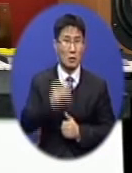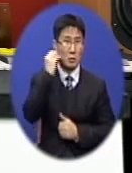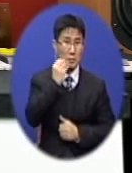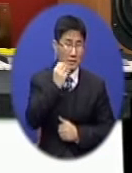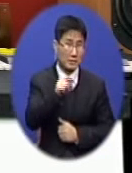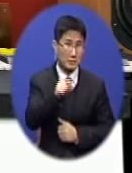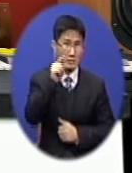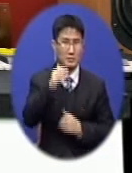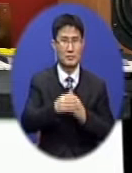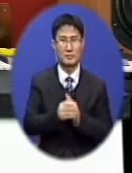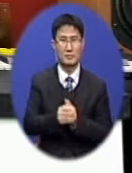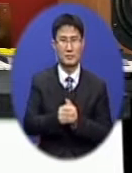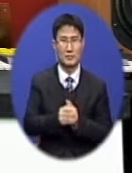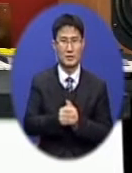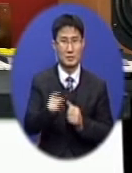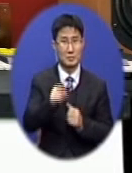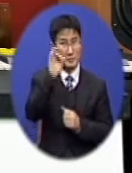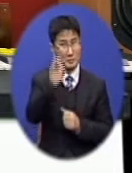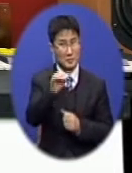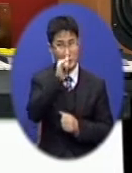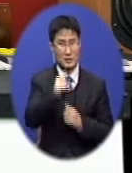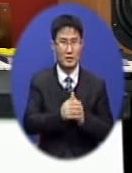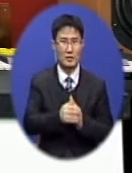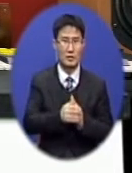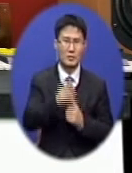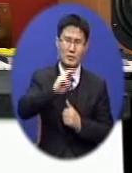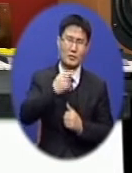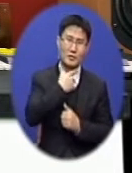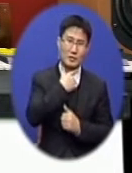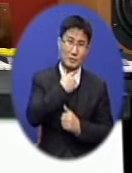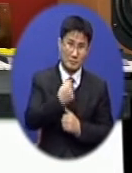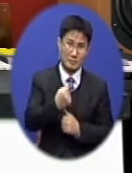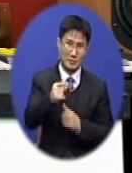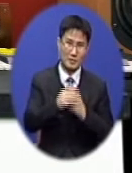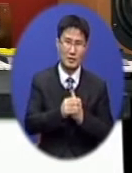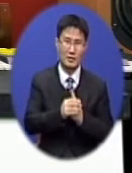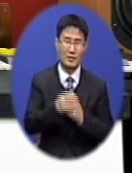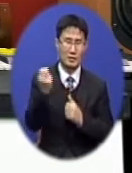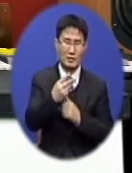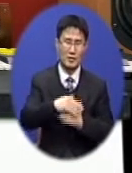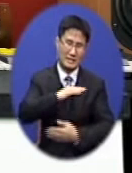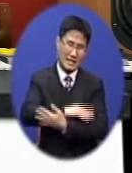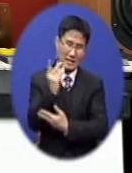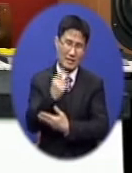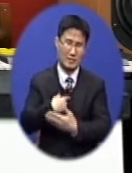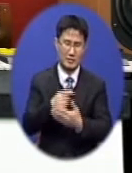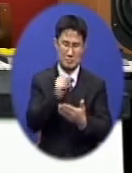홈페이지 게시판을 통해서 나오고 있죠. 부르고 싶은 노래, 사연, 연락처를